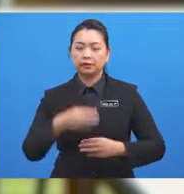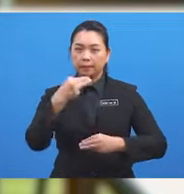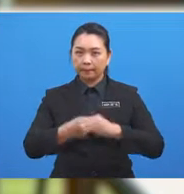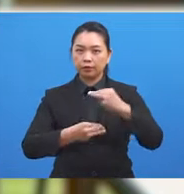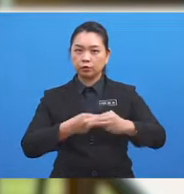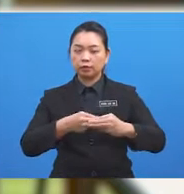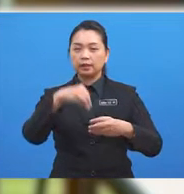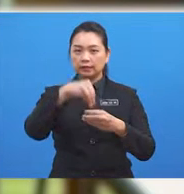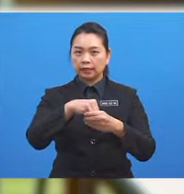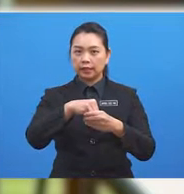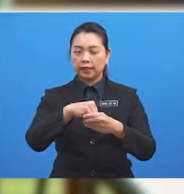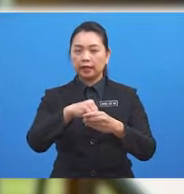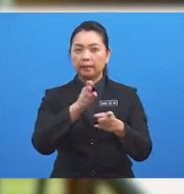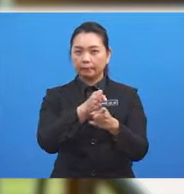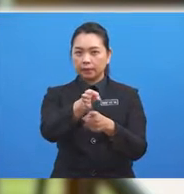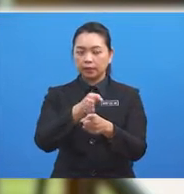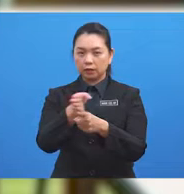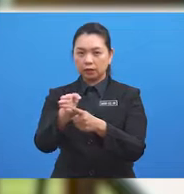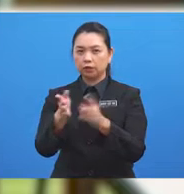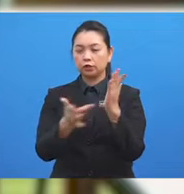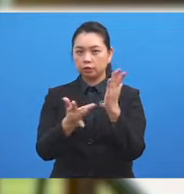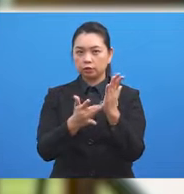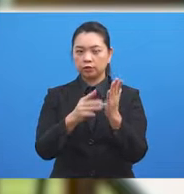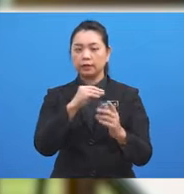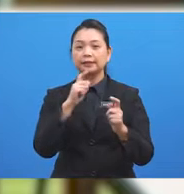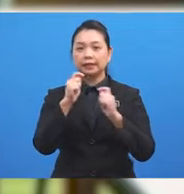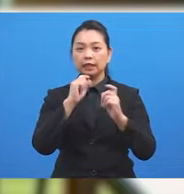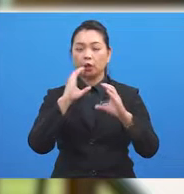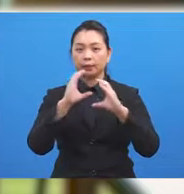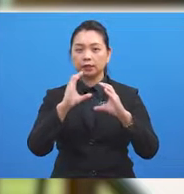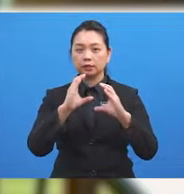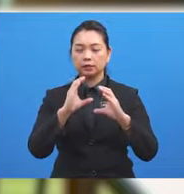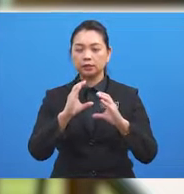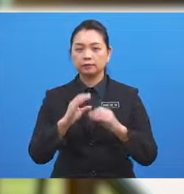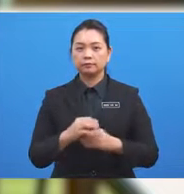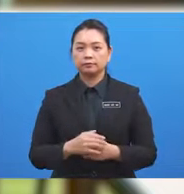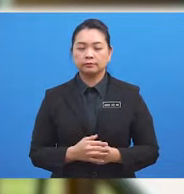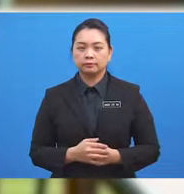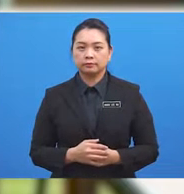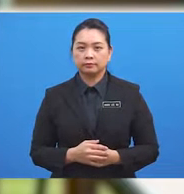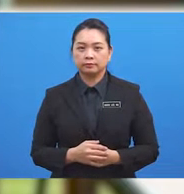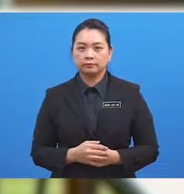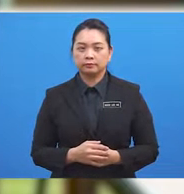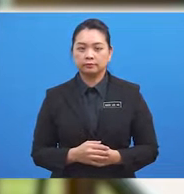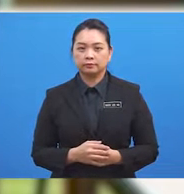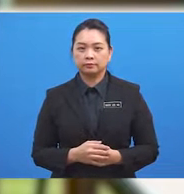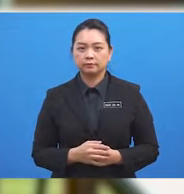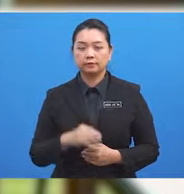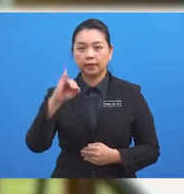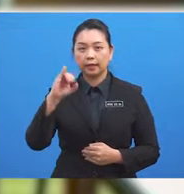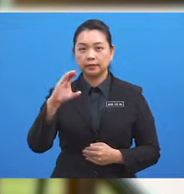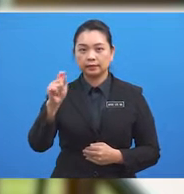Kemajuan dalam bidang teknologi komunikasi maklumat atau Information and Communication Technology